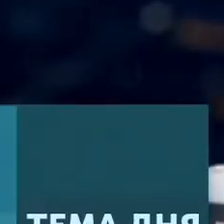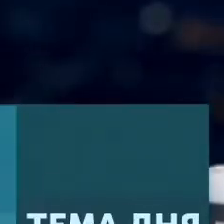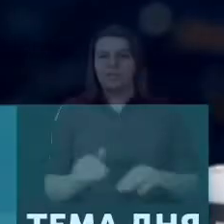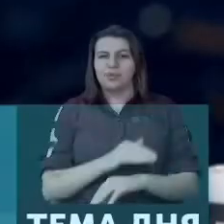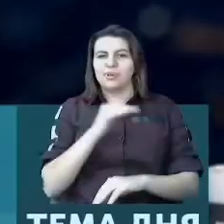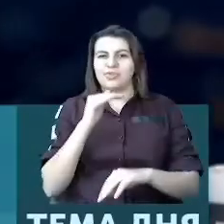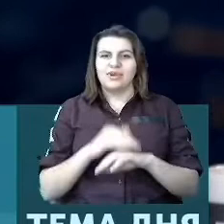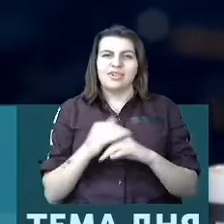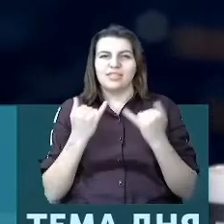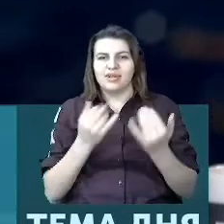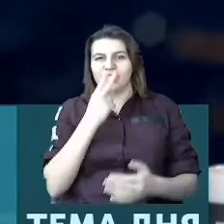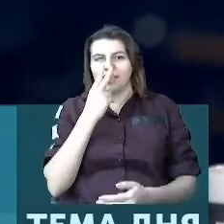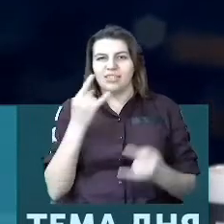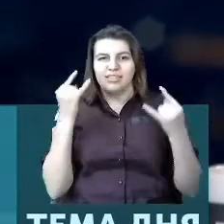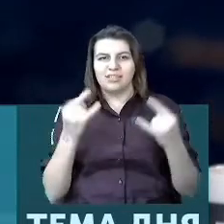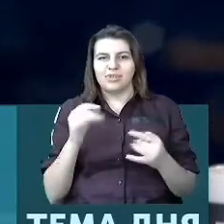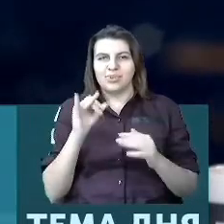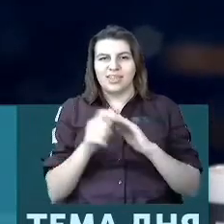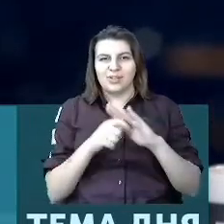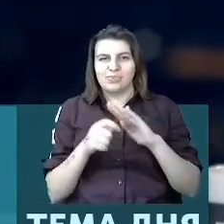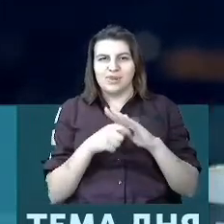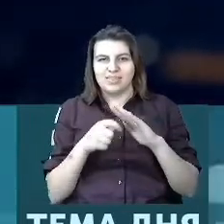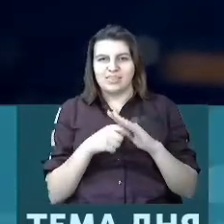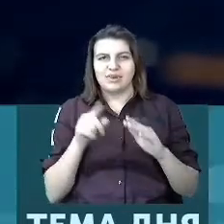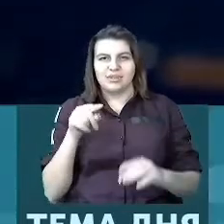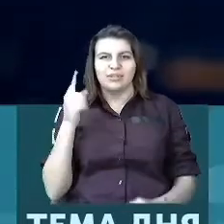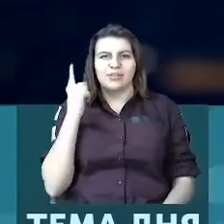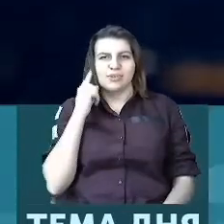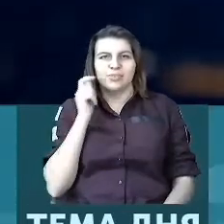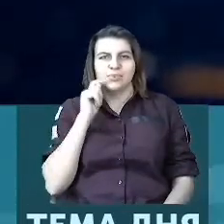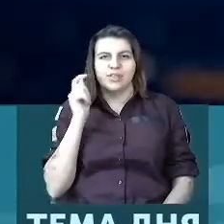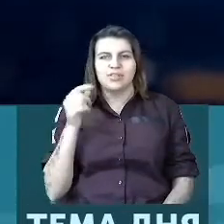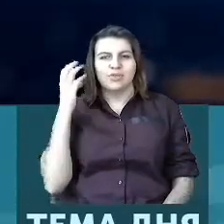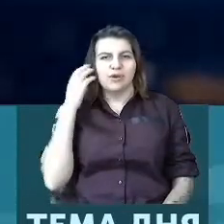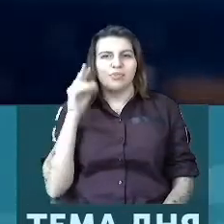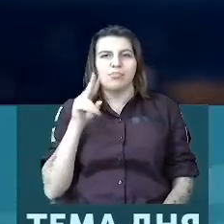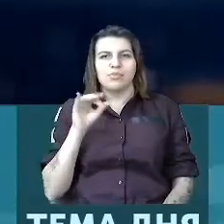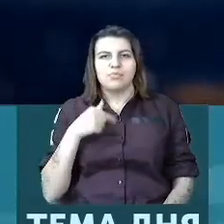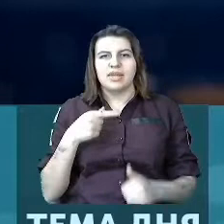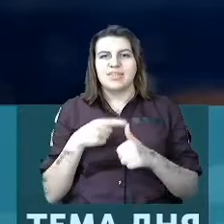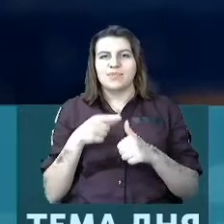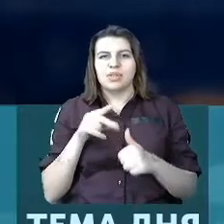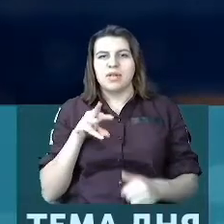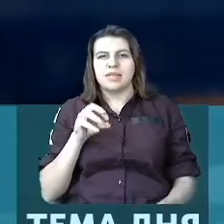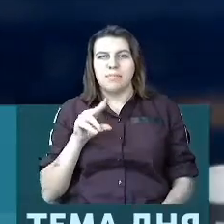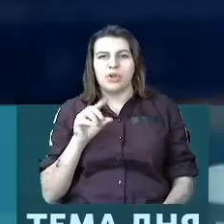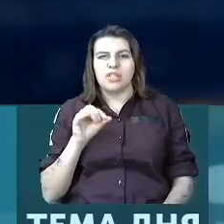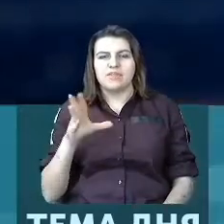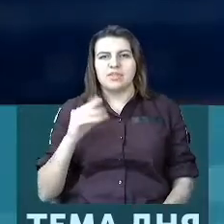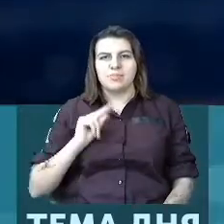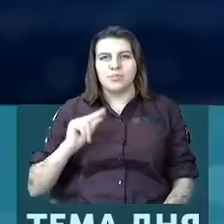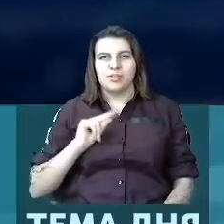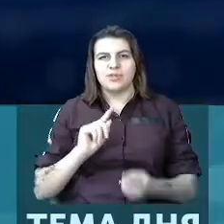Доброго вечора, шановні телеглядачі каналу UA Донбас, а також слухачі українського радіо Пульс. Мене звуть Максим Бондарєв. Разом зі мною